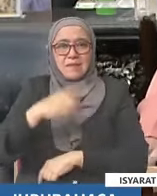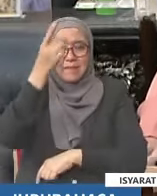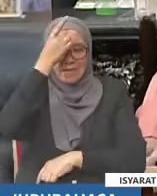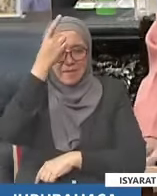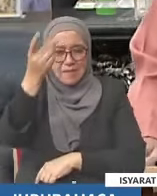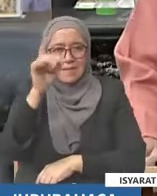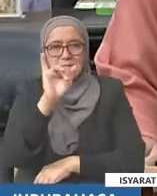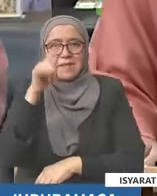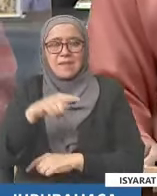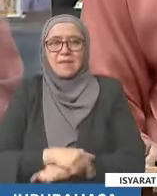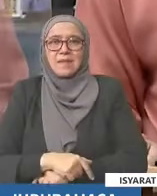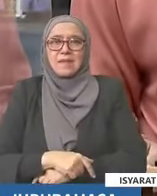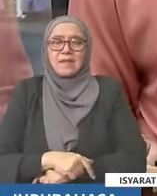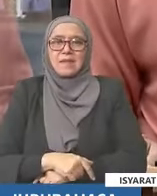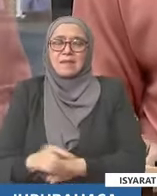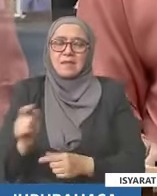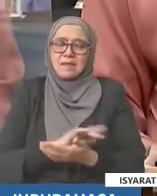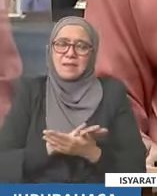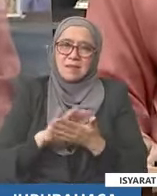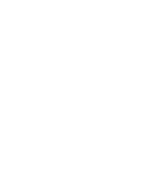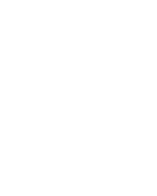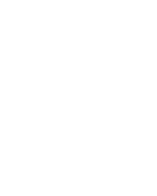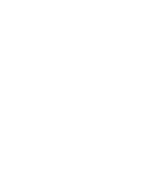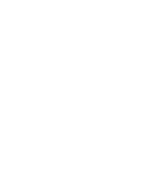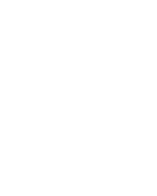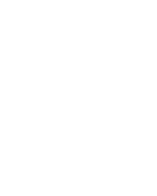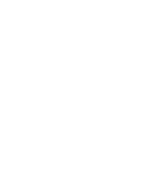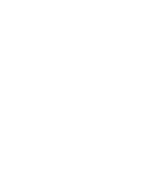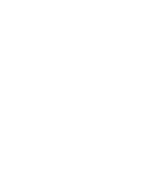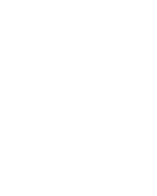ekonomi tidak akan tercapai tanpa negara yang aman dan damai